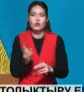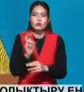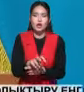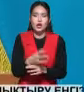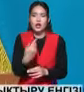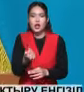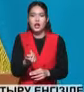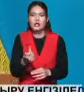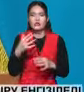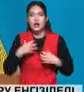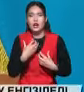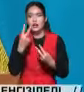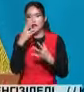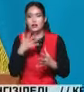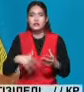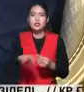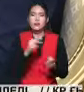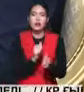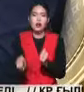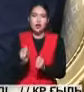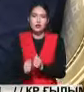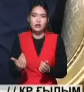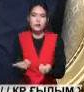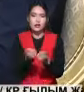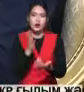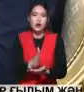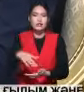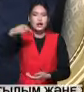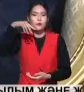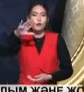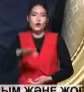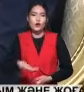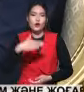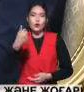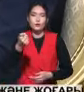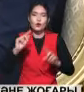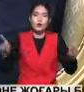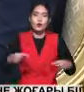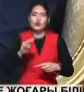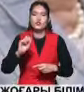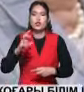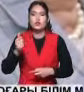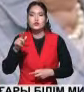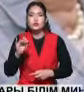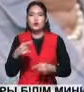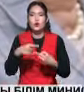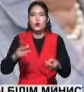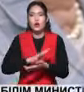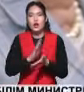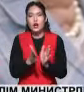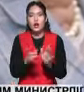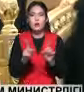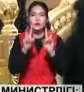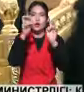жолында қажырлы қызмет етуге әрдайым дайын. Мемлекет басшысы ұлт руханиятын жаңғырту ісіне қатысты нақты шаралар қолға алынып жатқанын атап